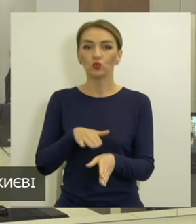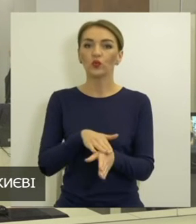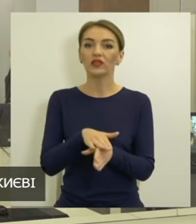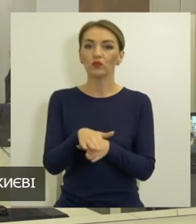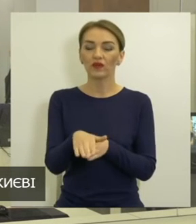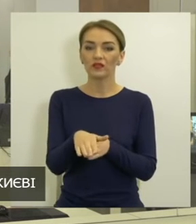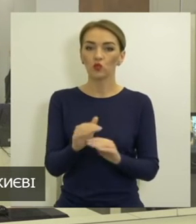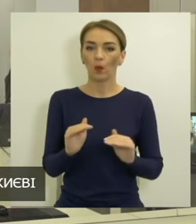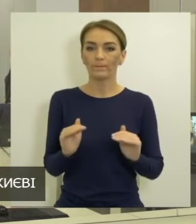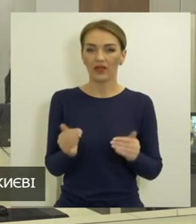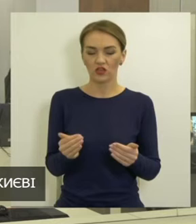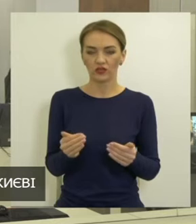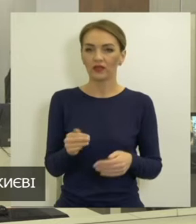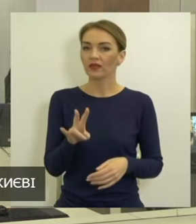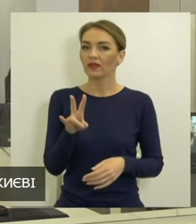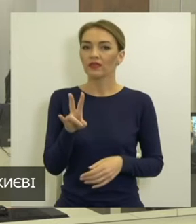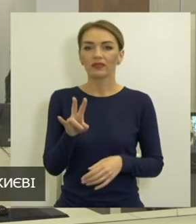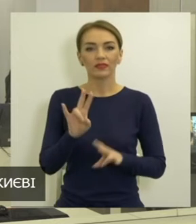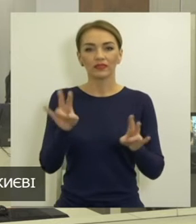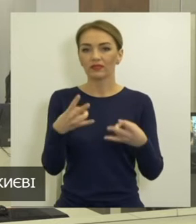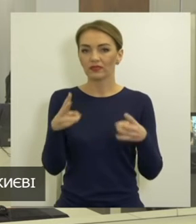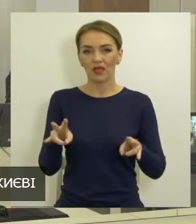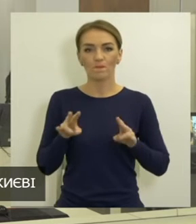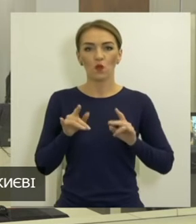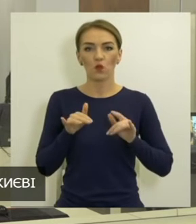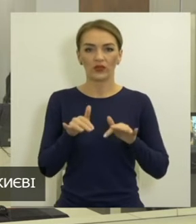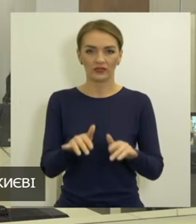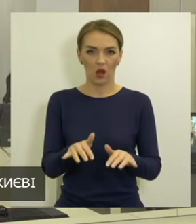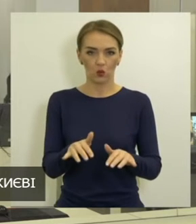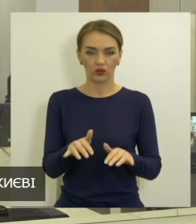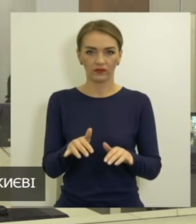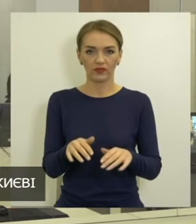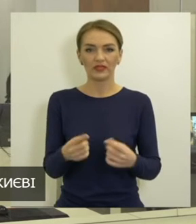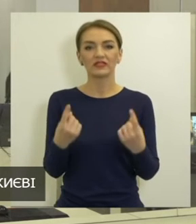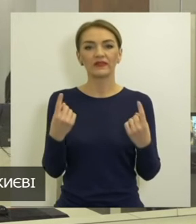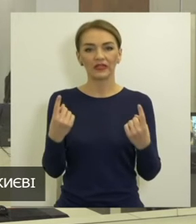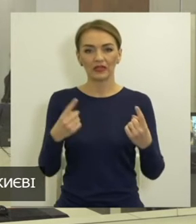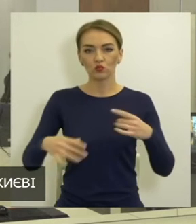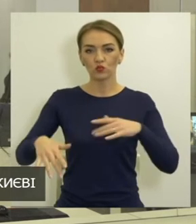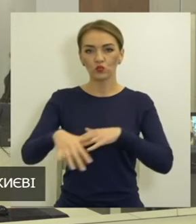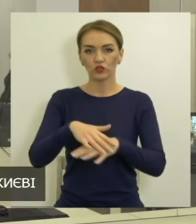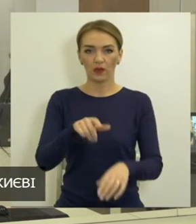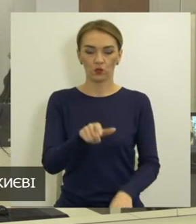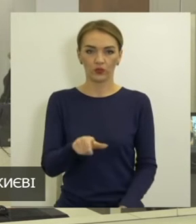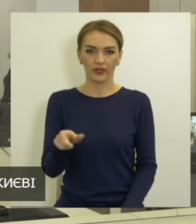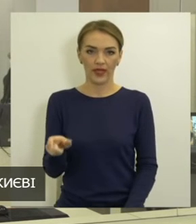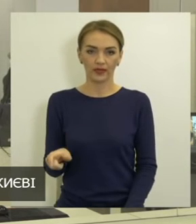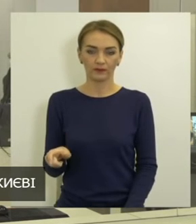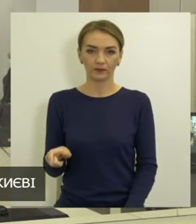дотримуватись обмежень і не проводити заходів з великим скупченням людей.